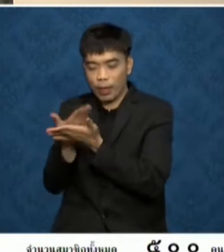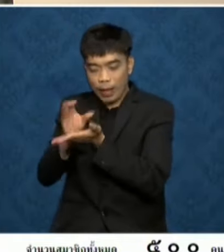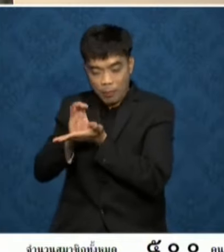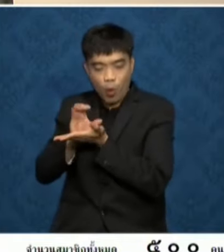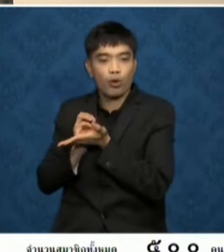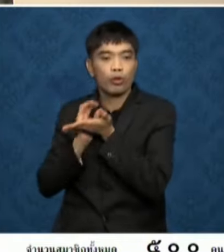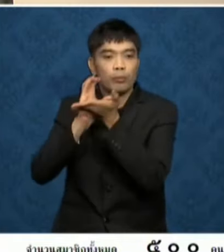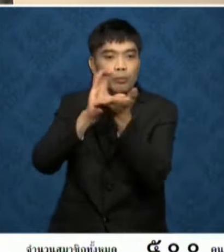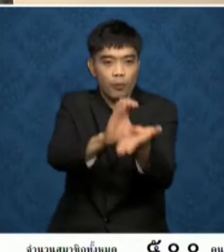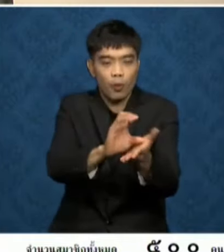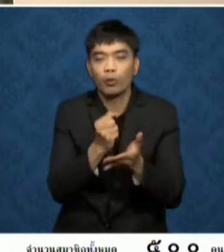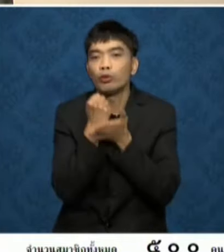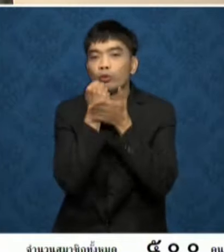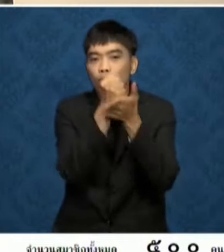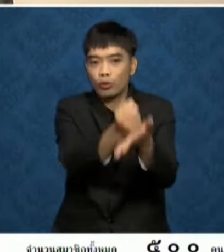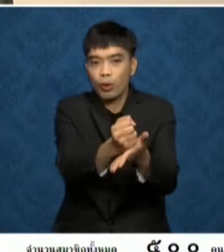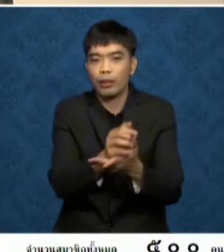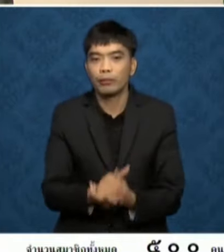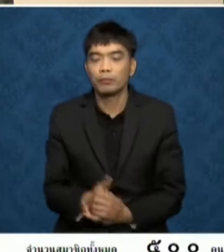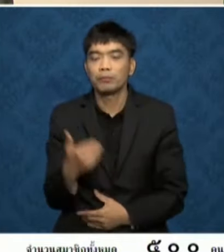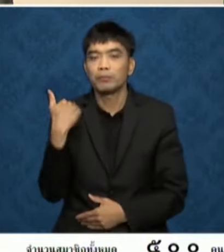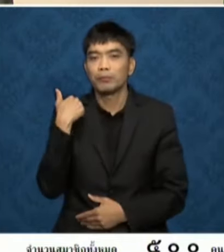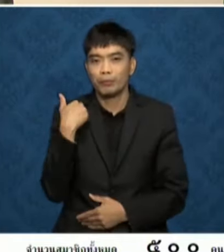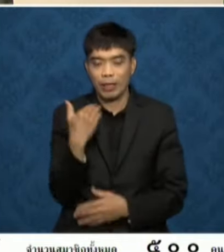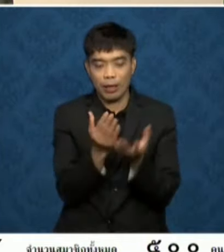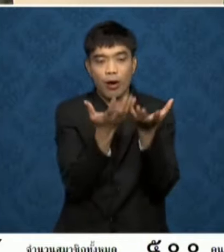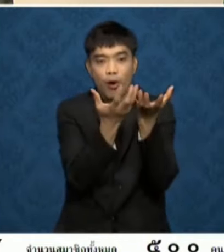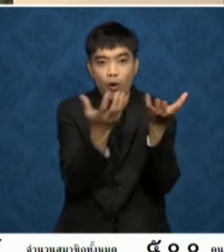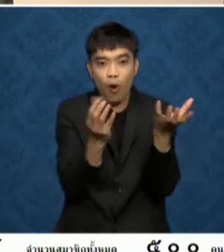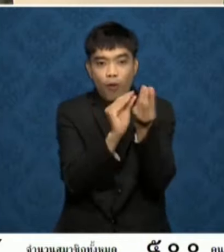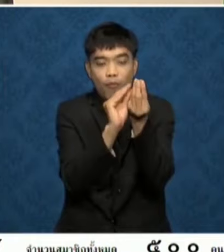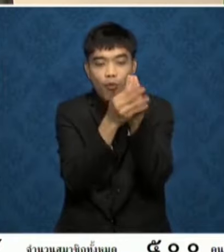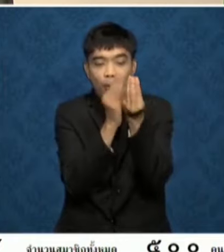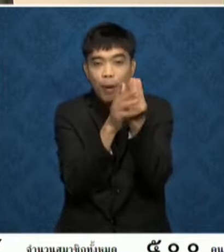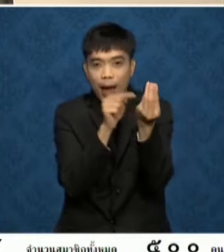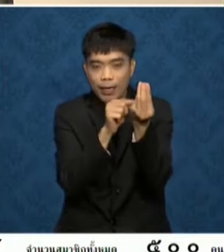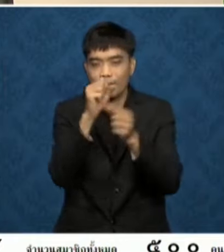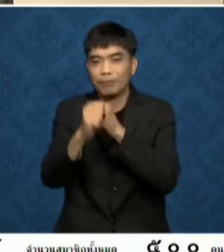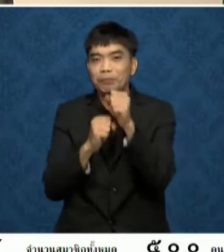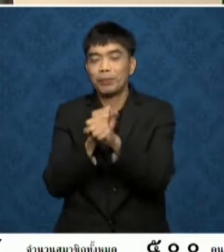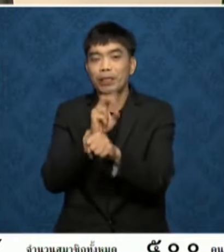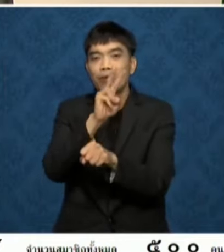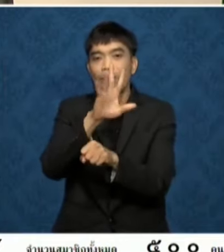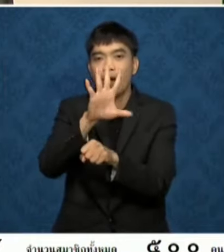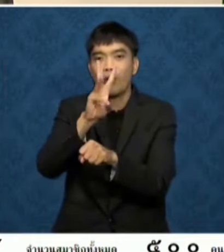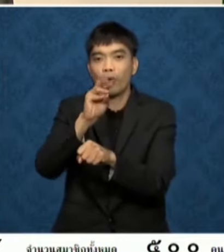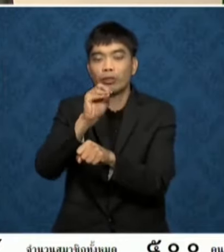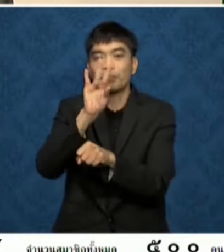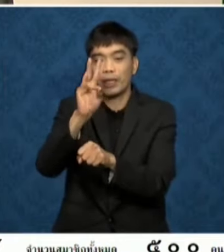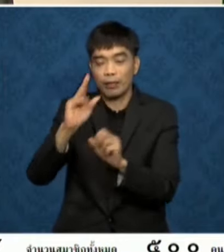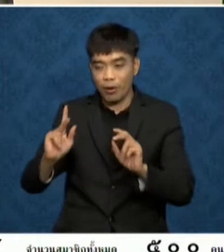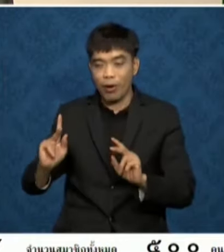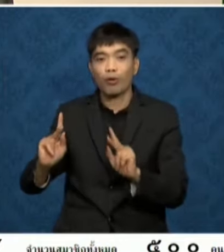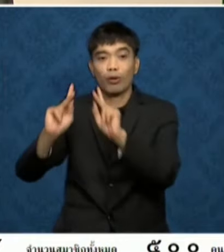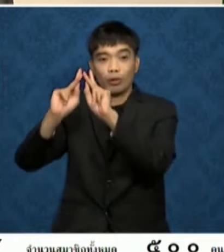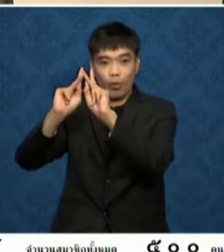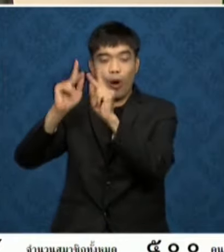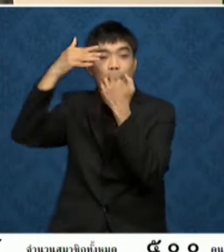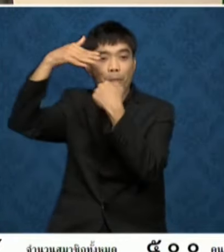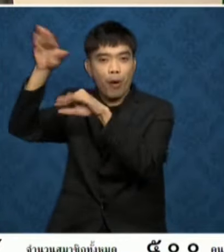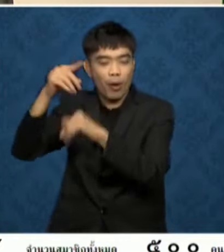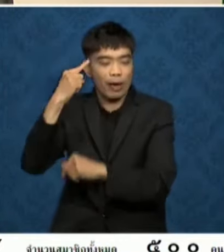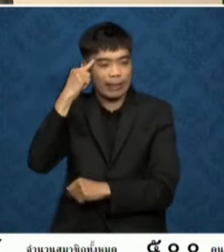นของผลไม้นะคะการจัดการสินค้าผลไม้ในปี2567นะคะก็มีกระทรวงพาณิชย์มีการดำเนินการเชิงรุก